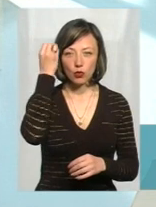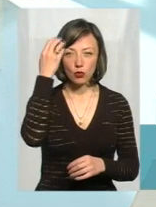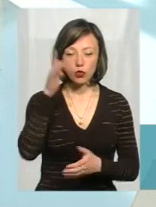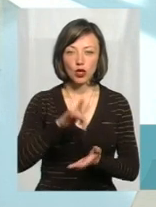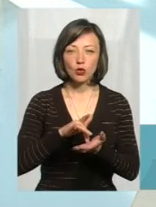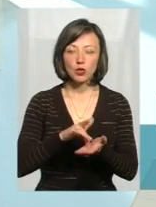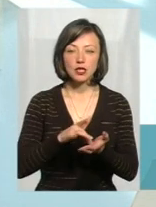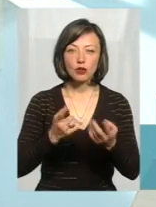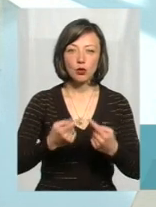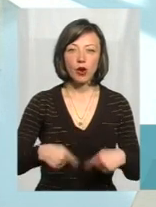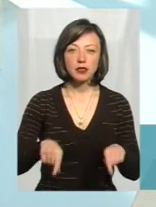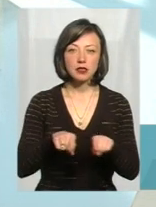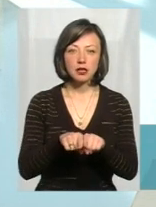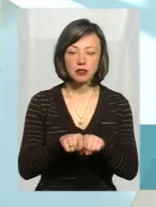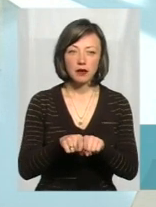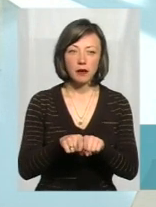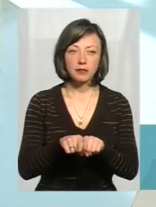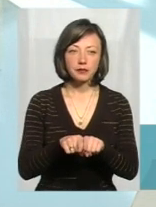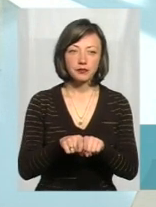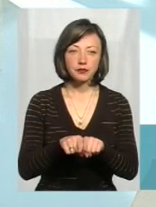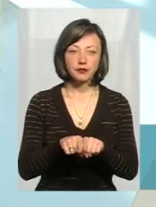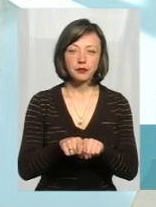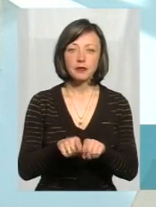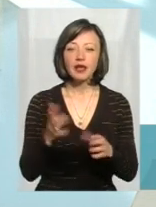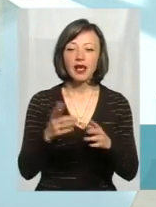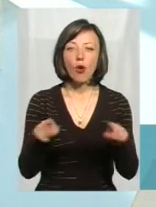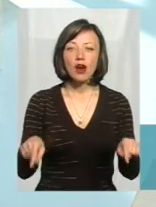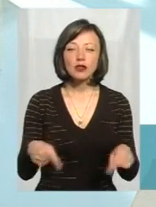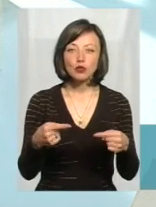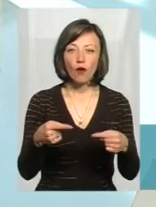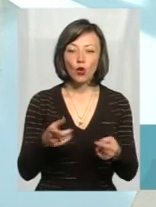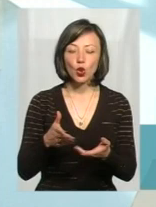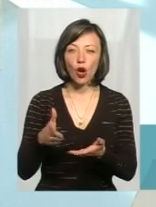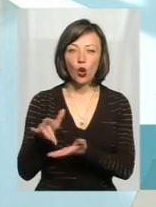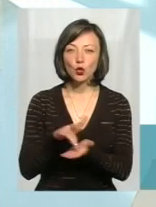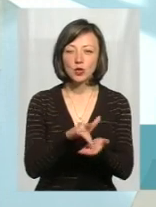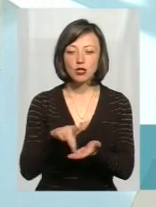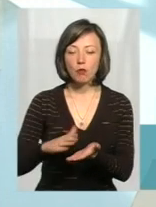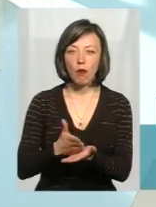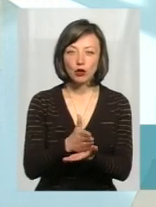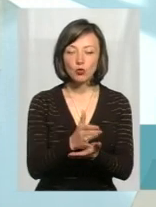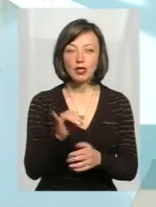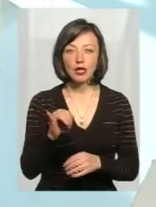туристичні організації до організації туристичних маршрутів, і з тими очікуваннями, які